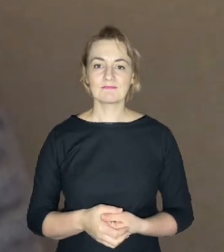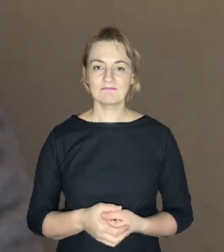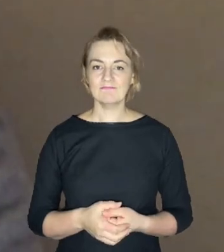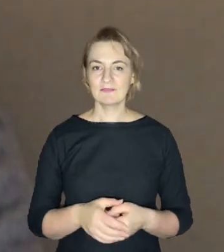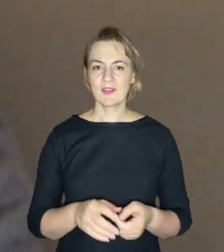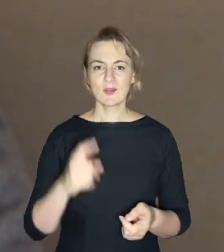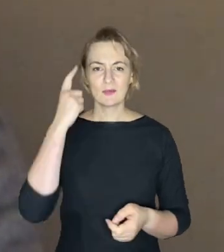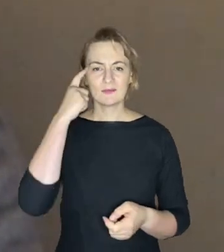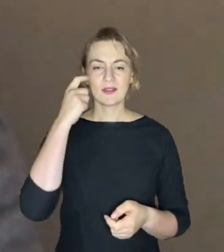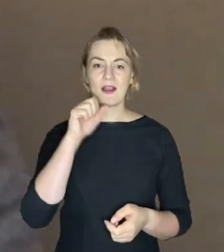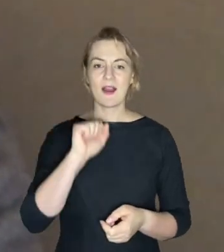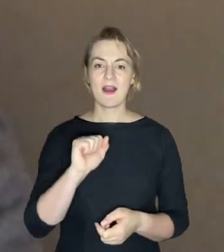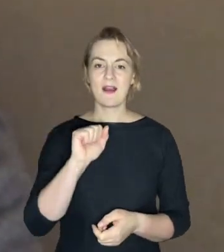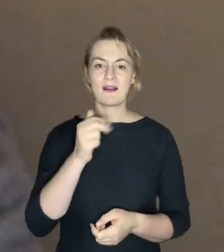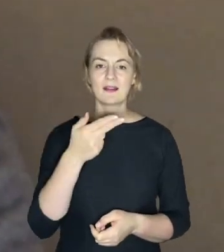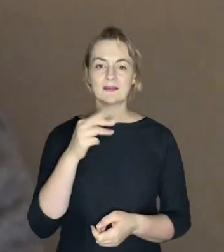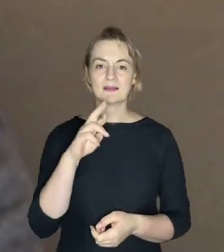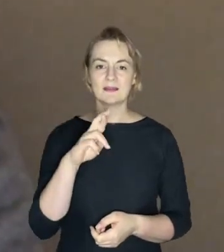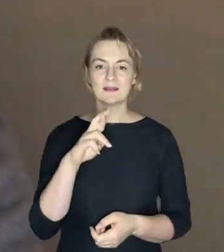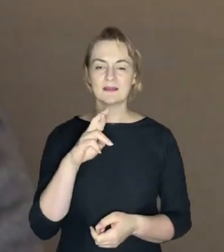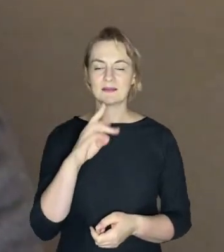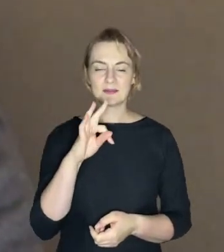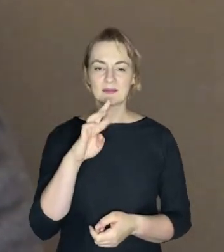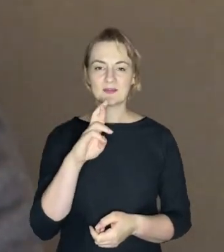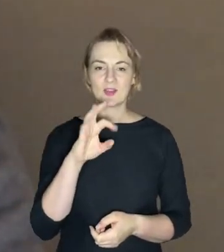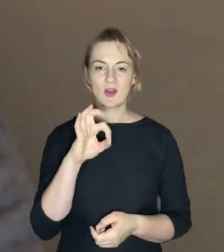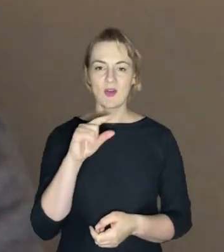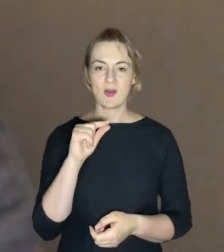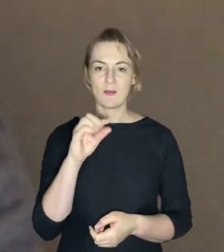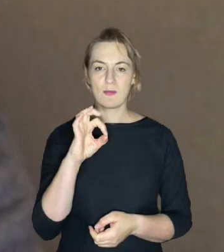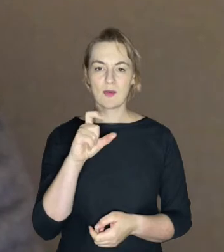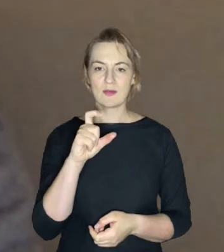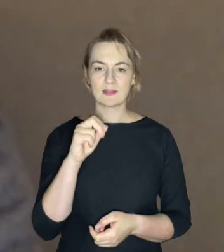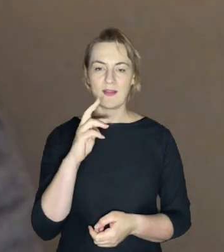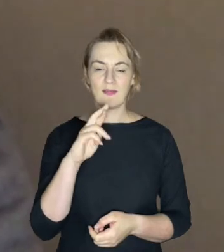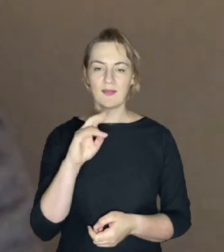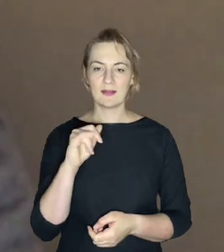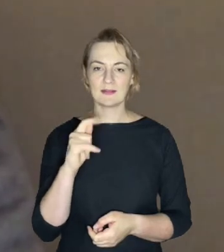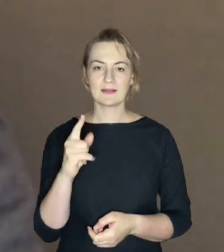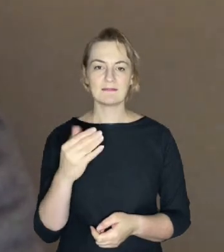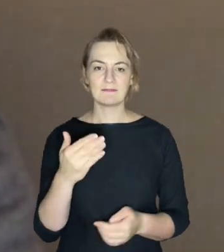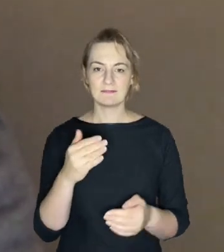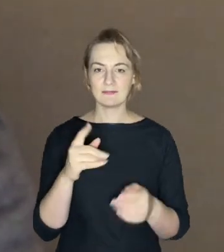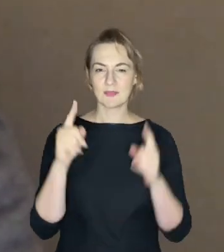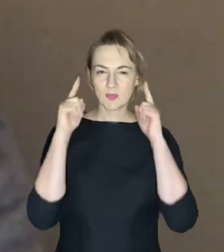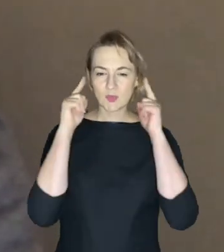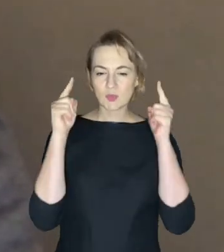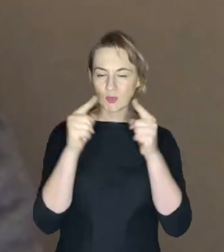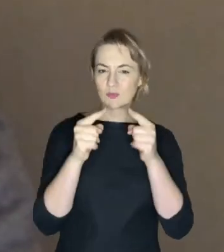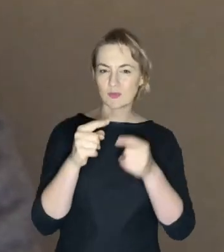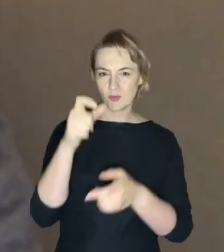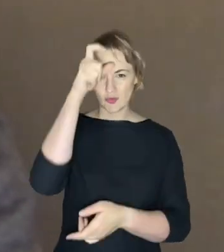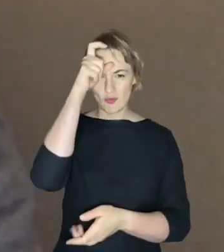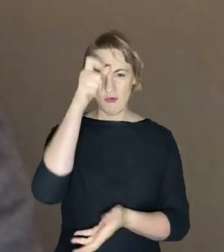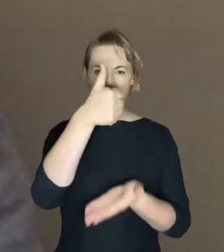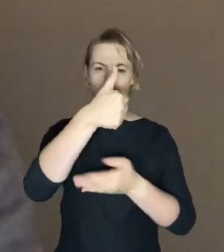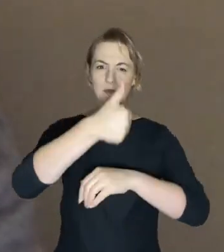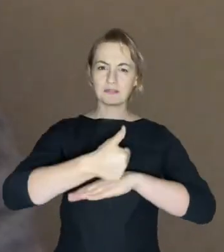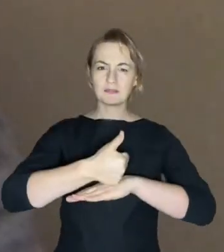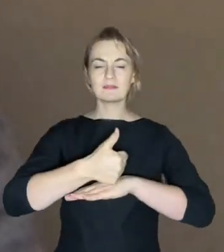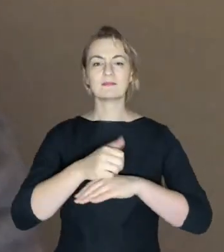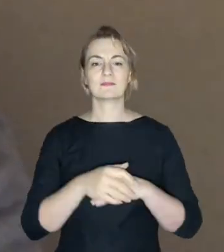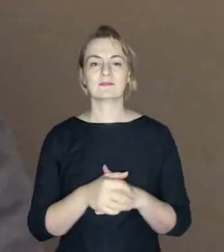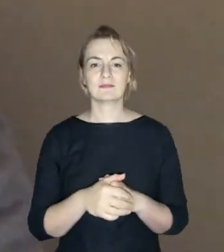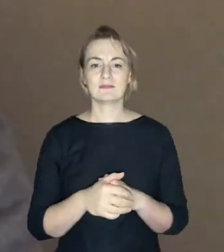antropocentryzm jest naszym głównym przeciwnikiem, prawda? Ten antropocentryzm się wdarł